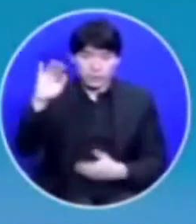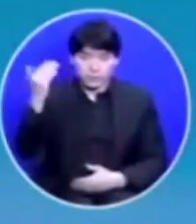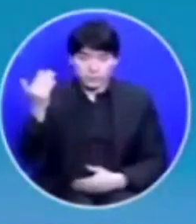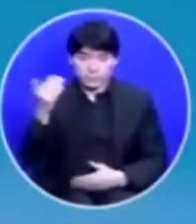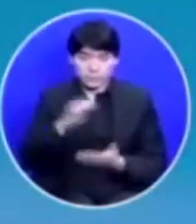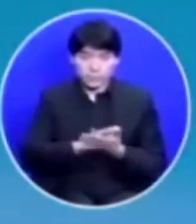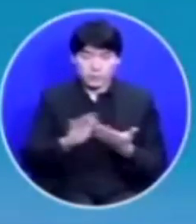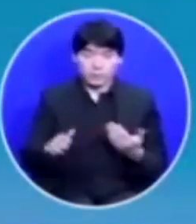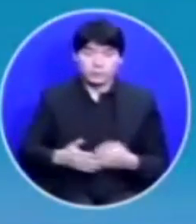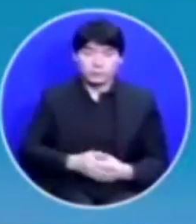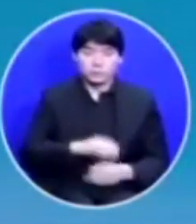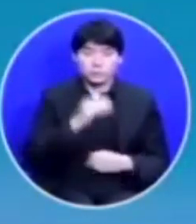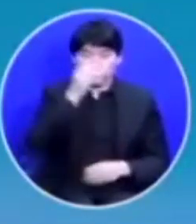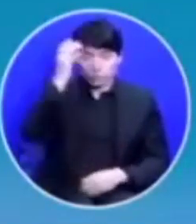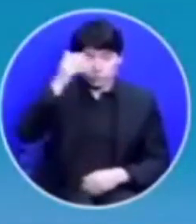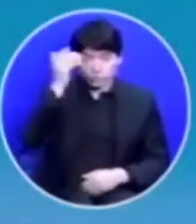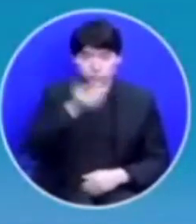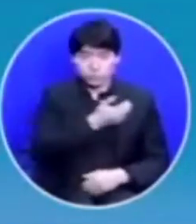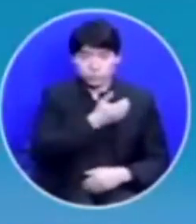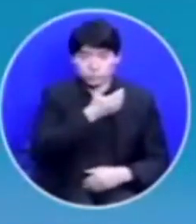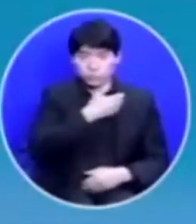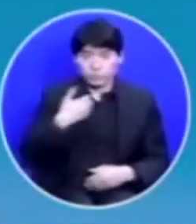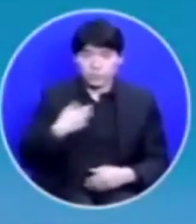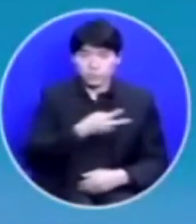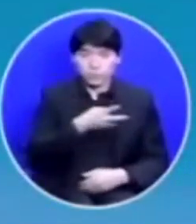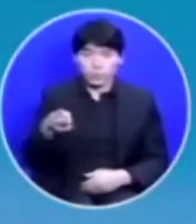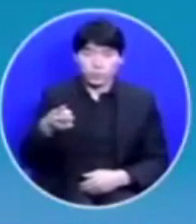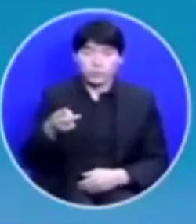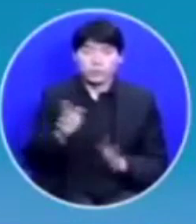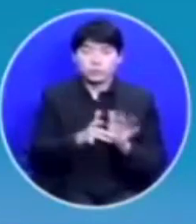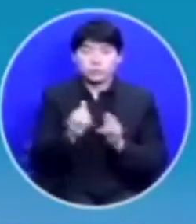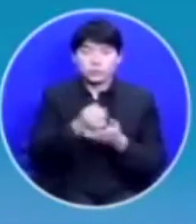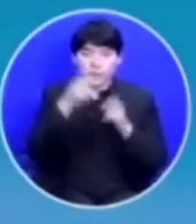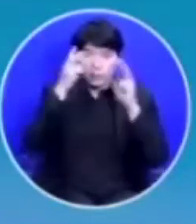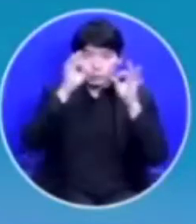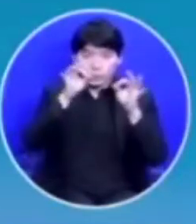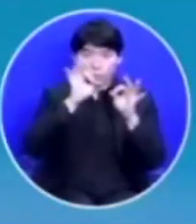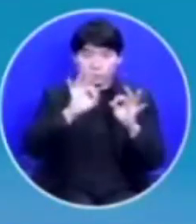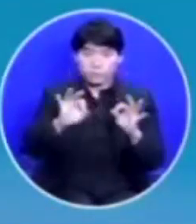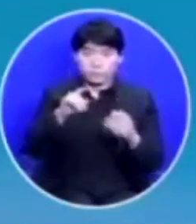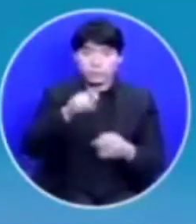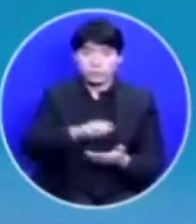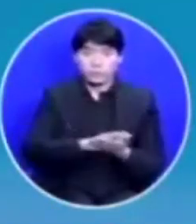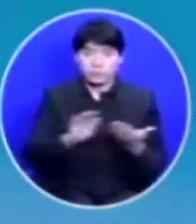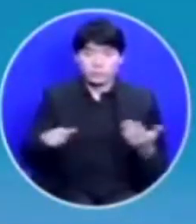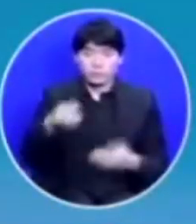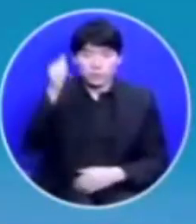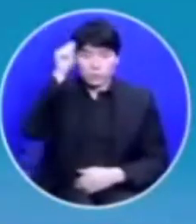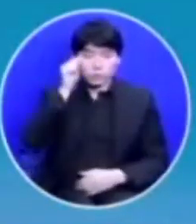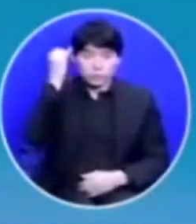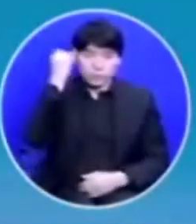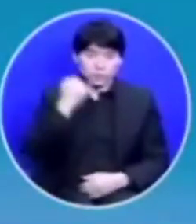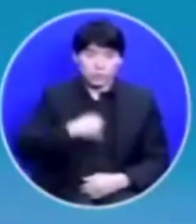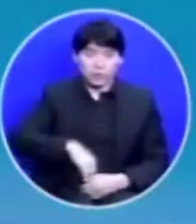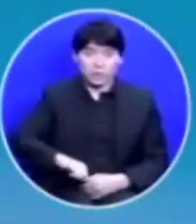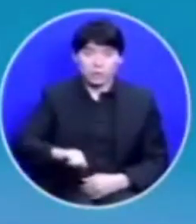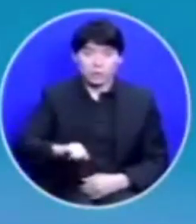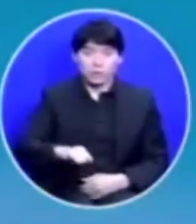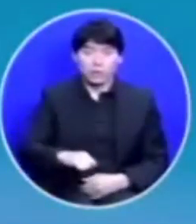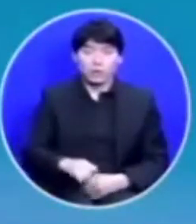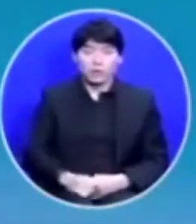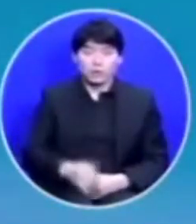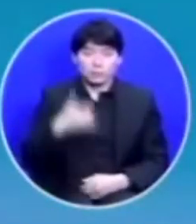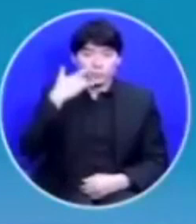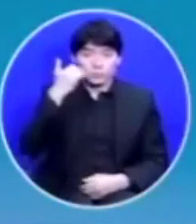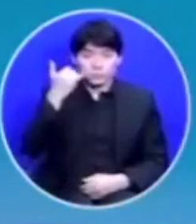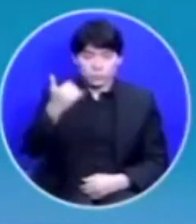바라보는 것입니다 사춘기 딸을 둔 엄마들 대부분 고민이 많지요 어 어느 집사님 도